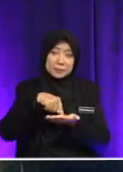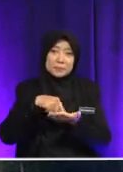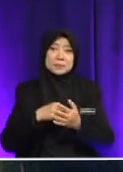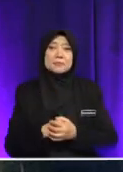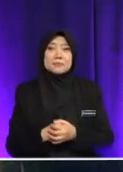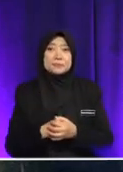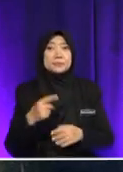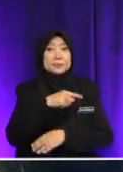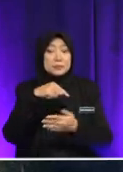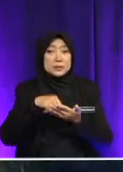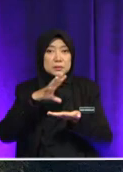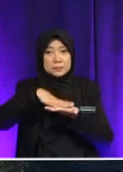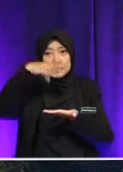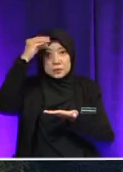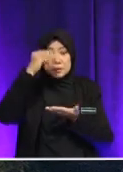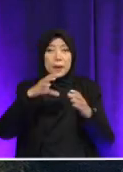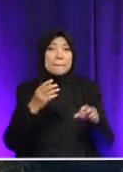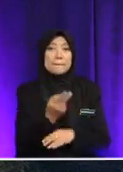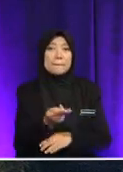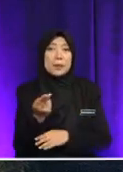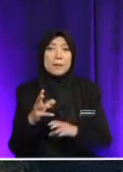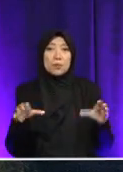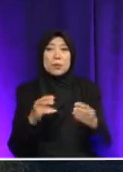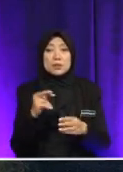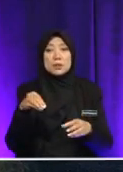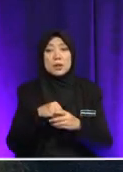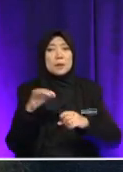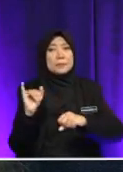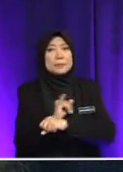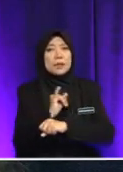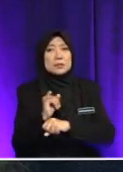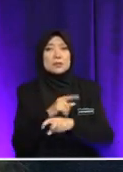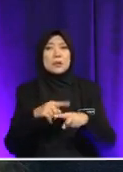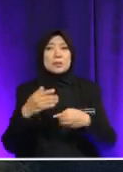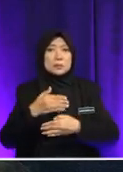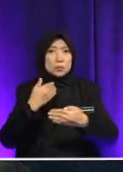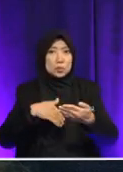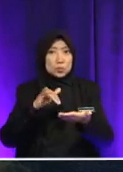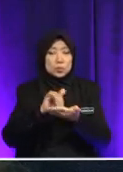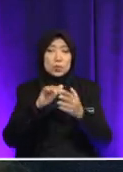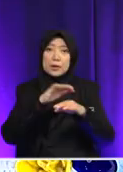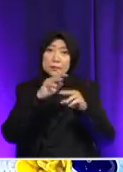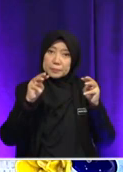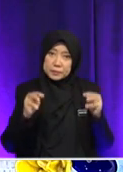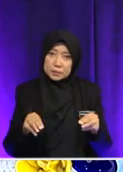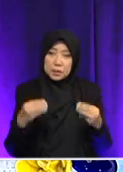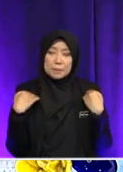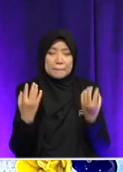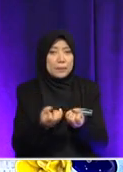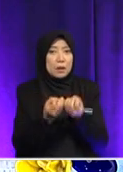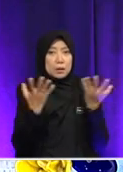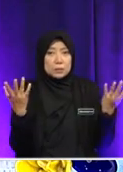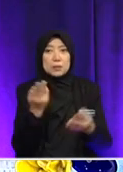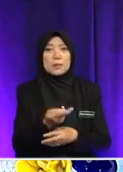belajar tentang bahan buatan dalam industri tetapi sebelum itu ke atas meja ini ada banyak sangat bahan